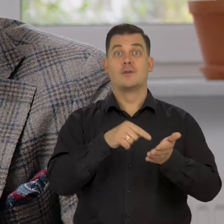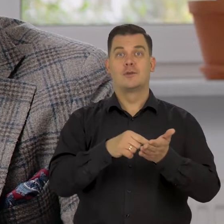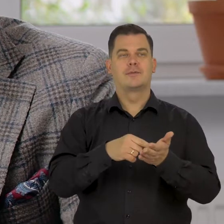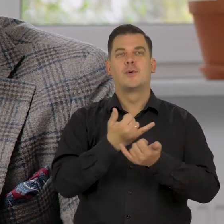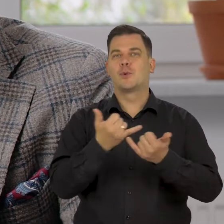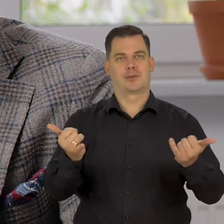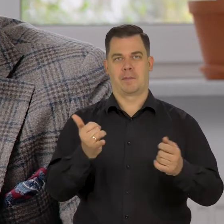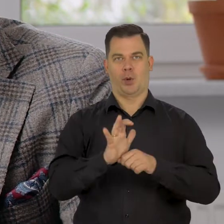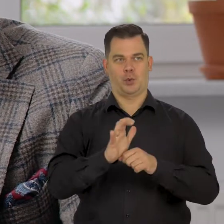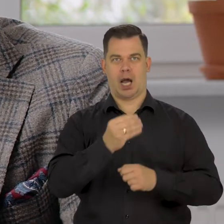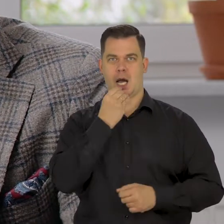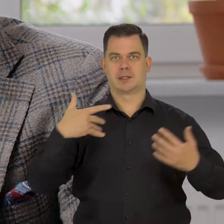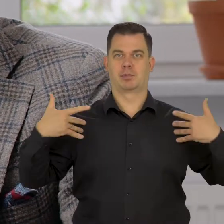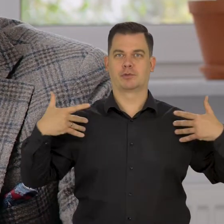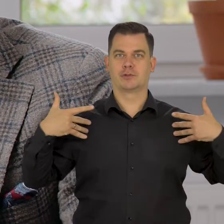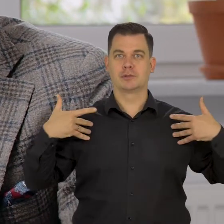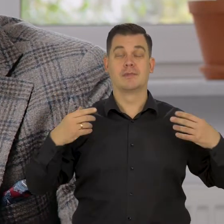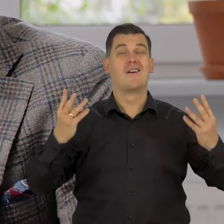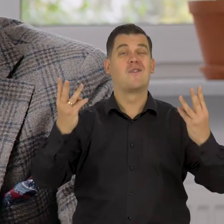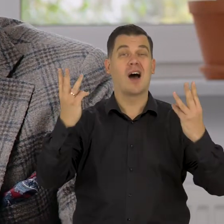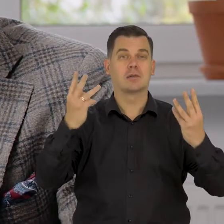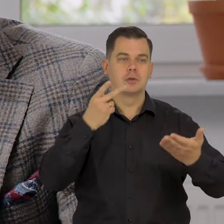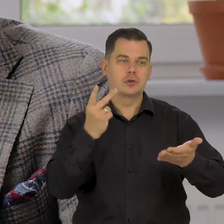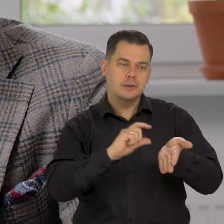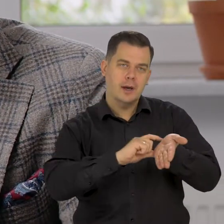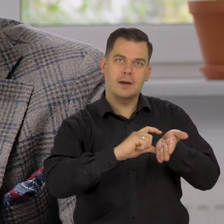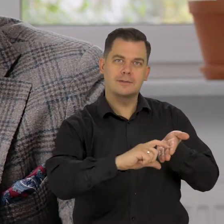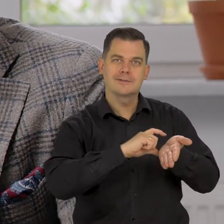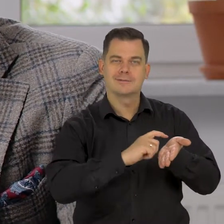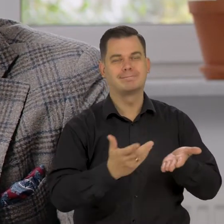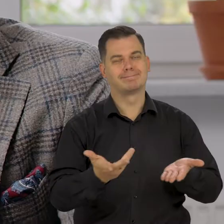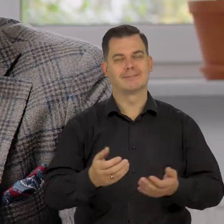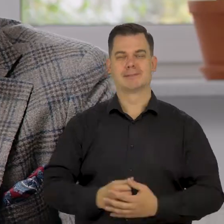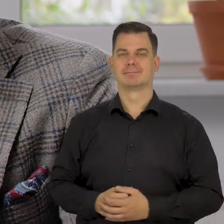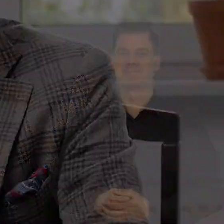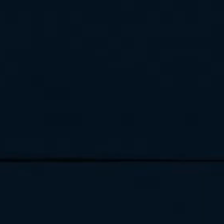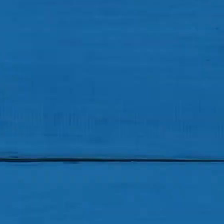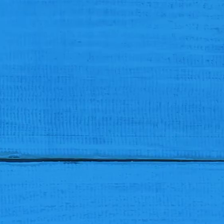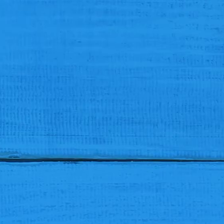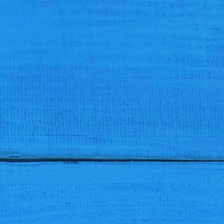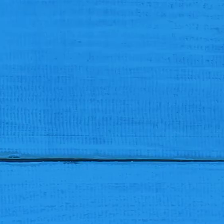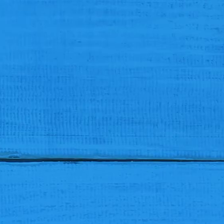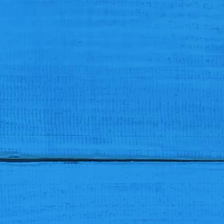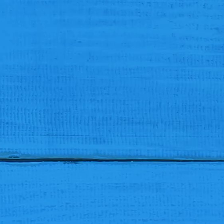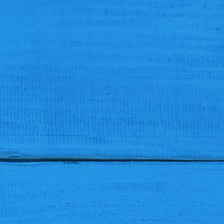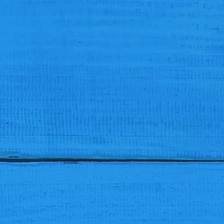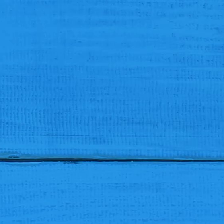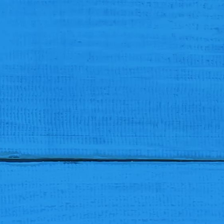postaci w różnych produktach spożywczych. Dlatego tak istotne jest czytanie etykiet.